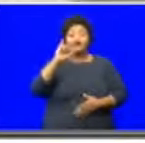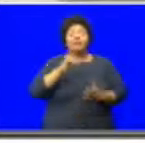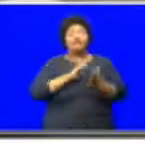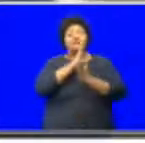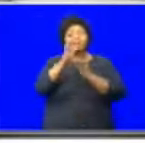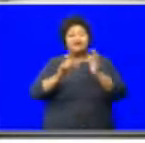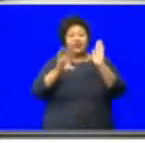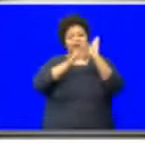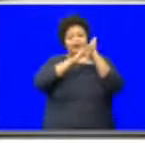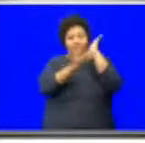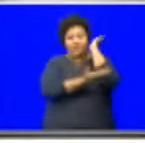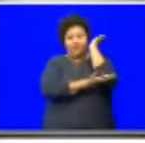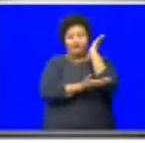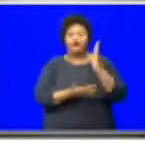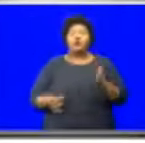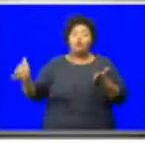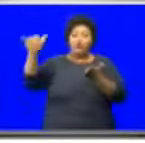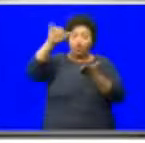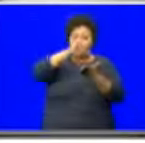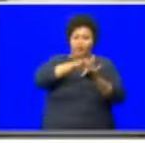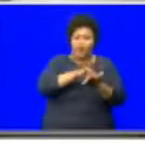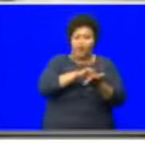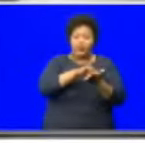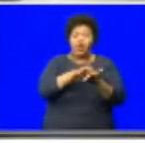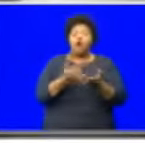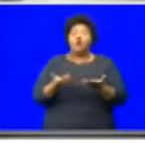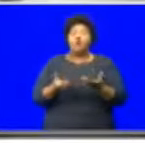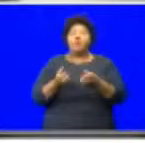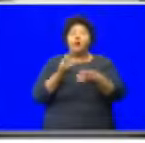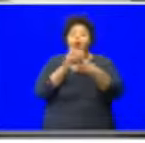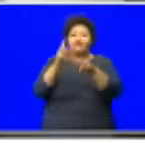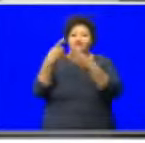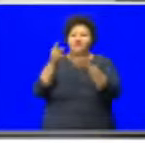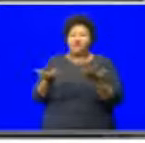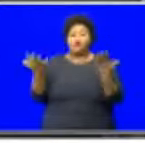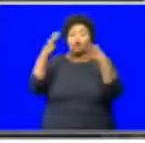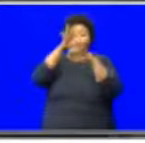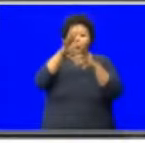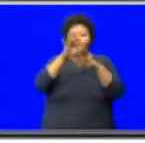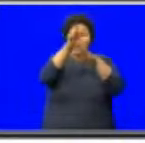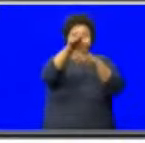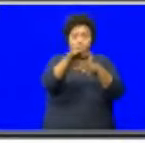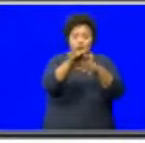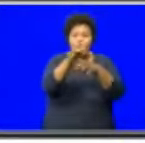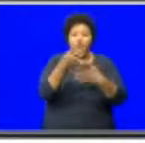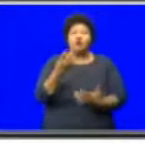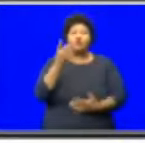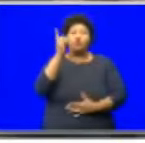Mswati wesithathu embuthanweni wemave emhlaba lowatiwa ngokuthi yiDubai Expo